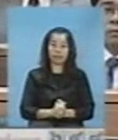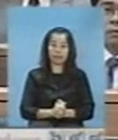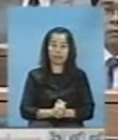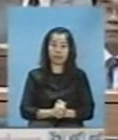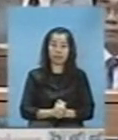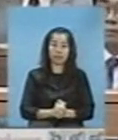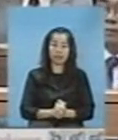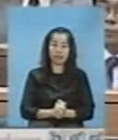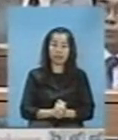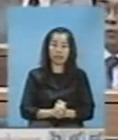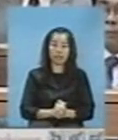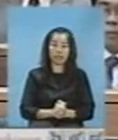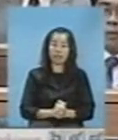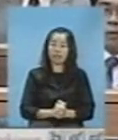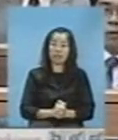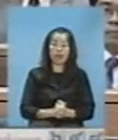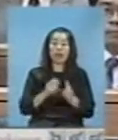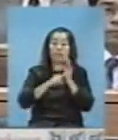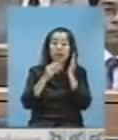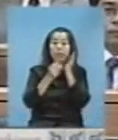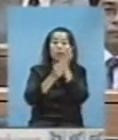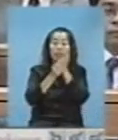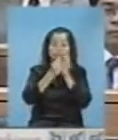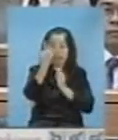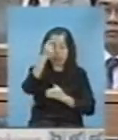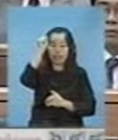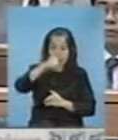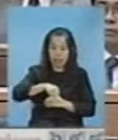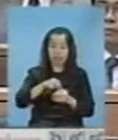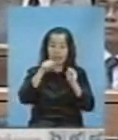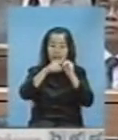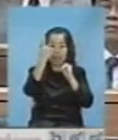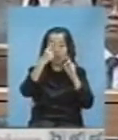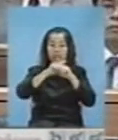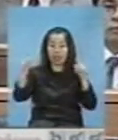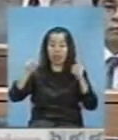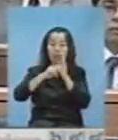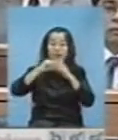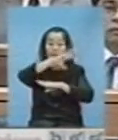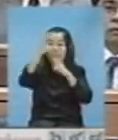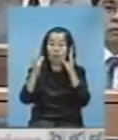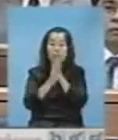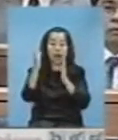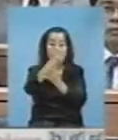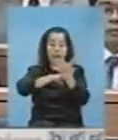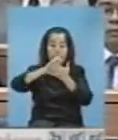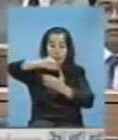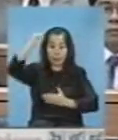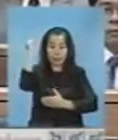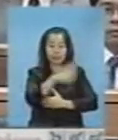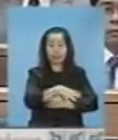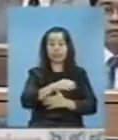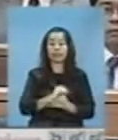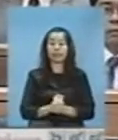านครับข้อเท็จจริงก็คือเป็นการแก้มาตราเดียวแต่มีผลเป็นการยกเลิกรัฐธรรมนูญทั้งฉ